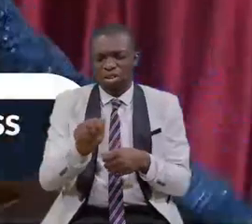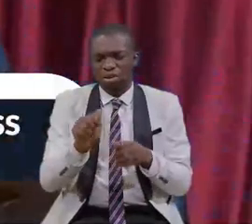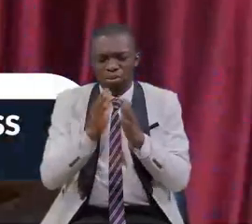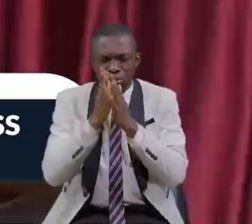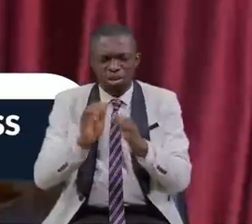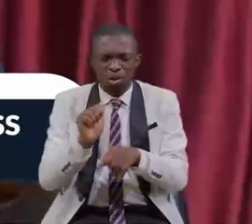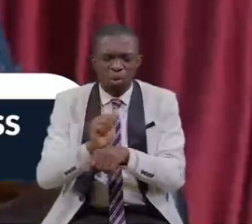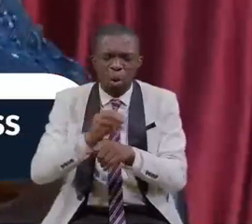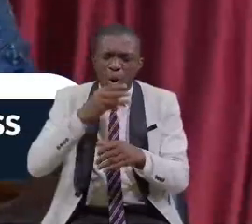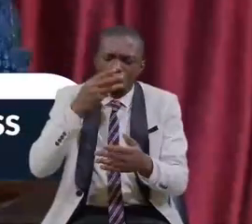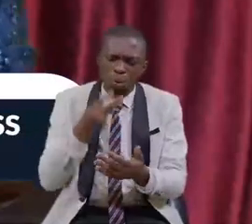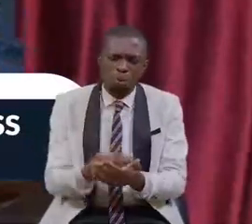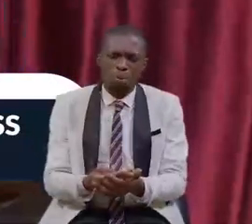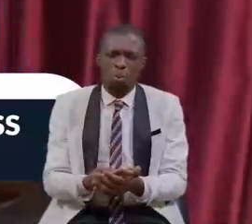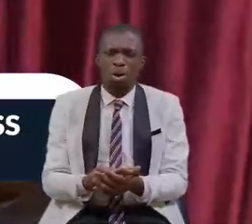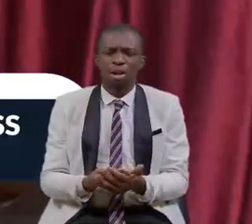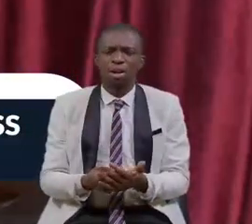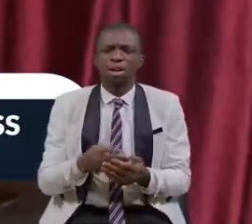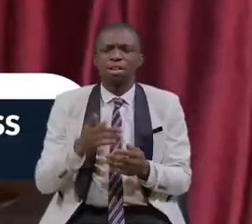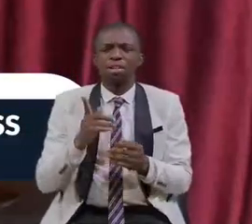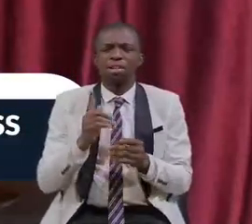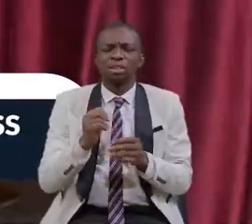La requête que nous lui présentons,